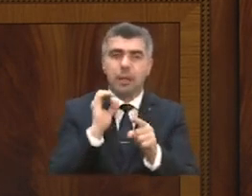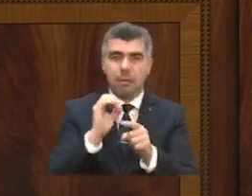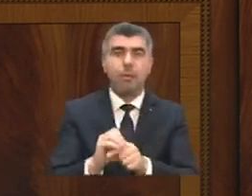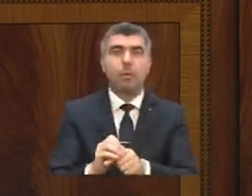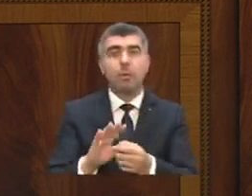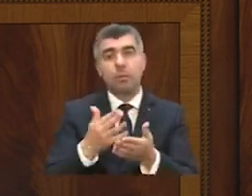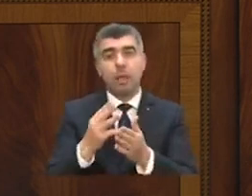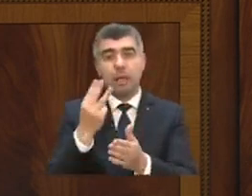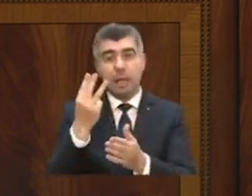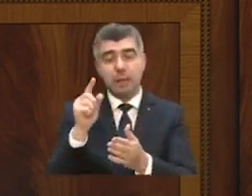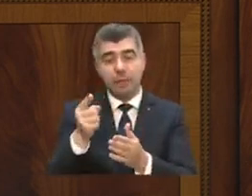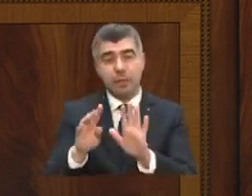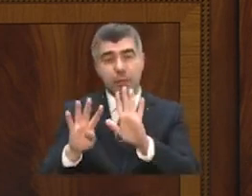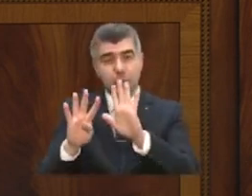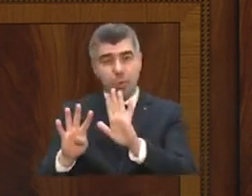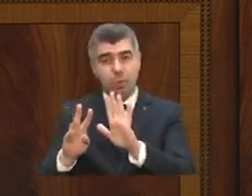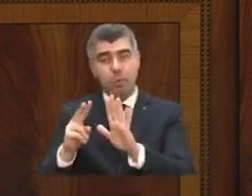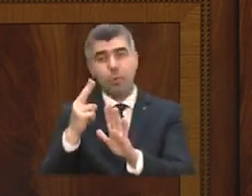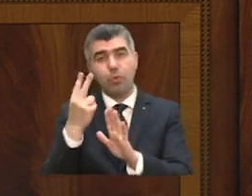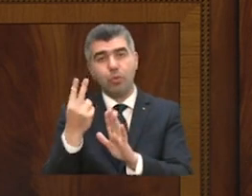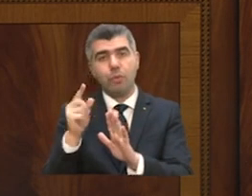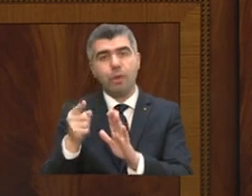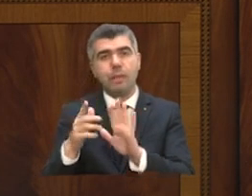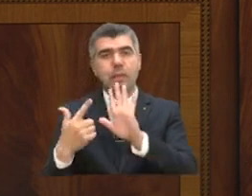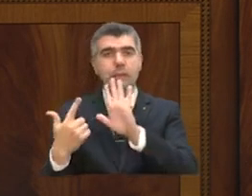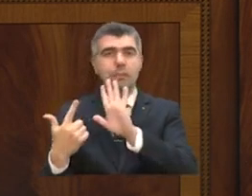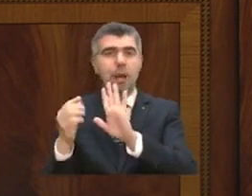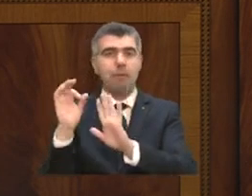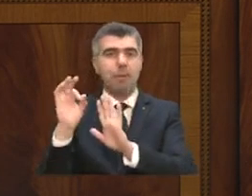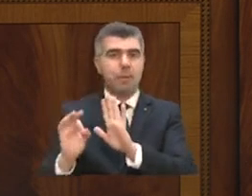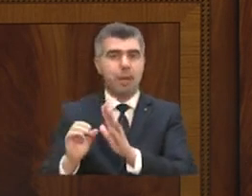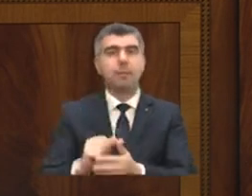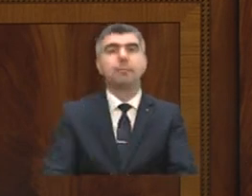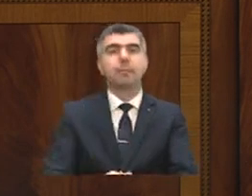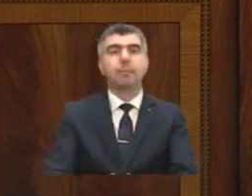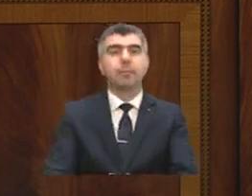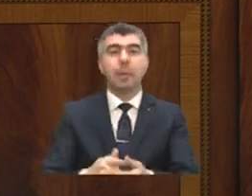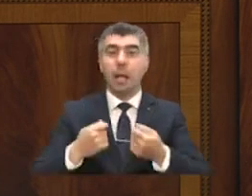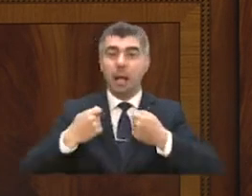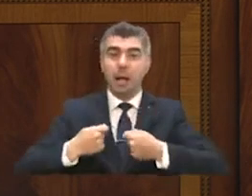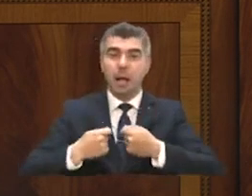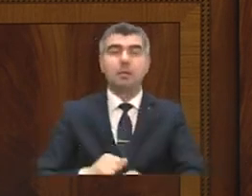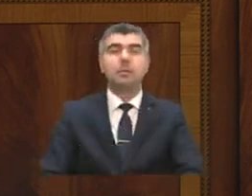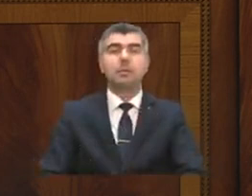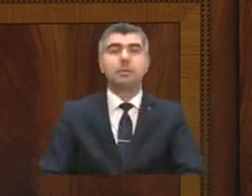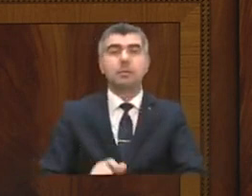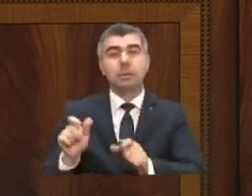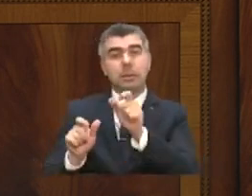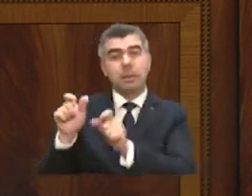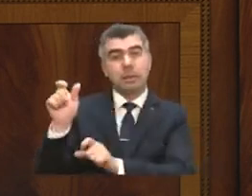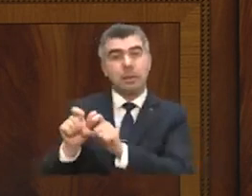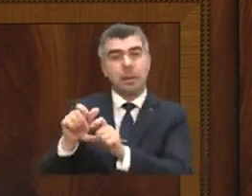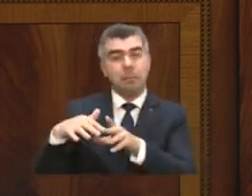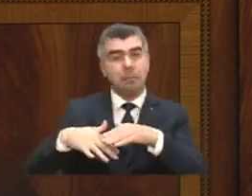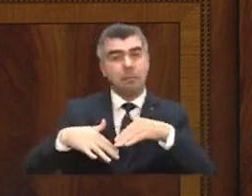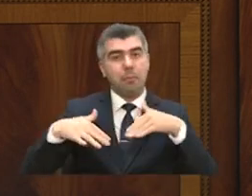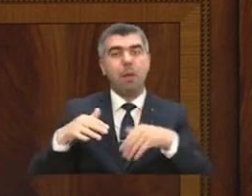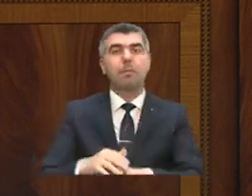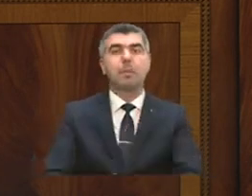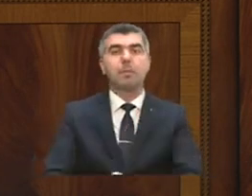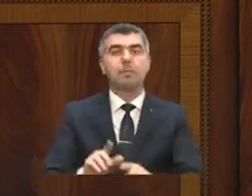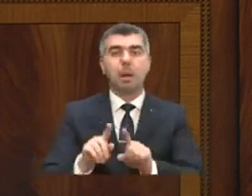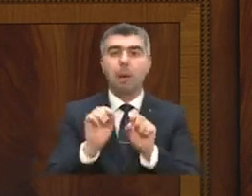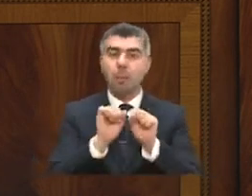من 3.9 إلى 2.7. السيد الرئيس المحترم، السيدات والسادة النواب المحترمون، في